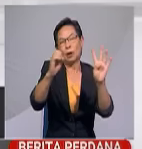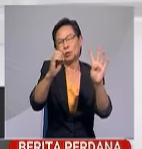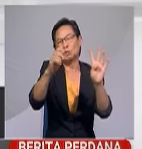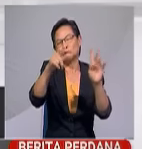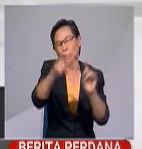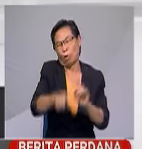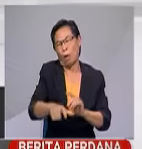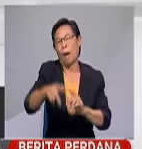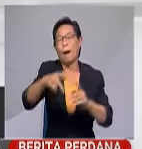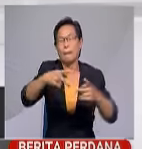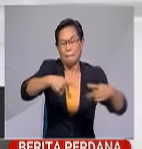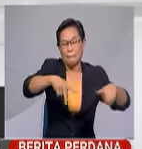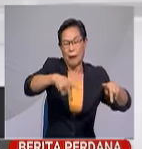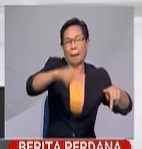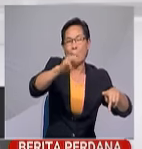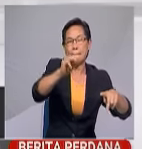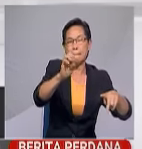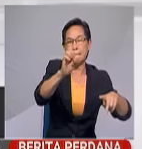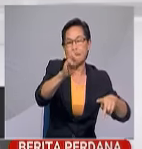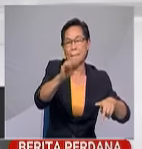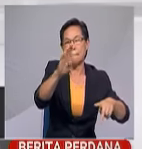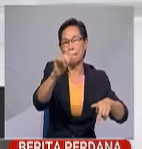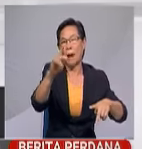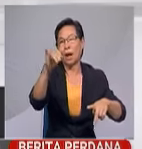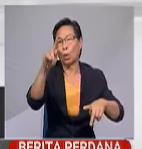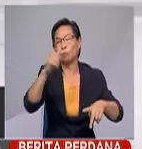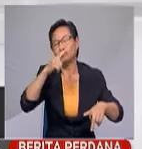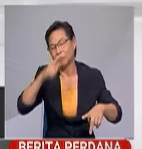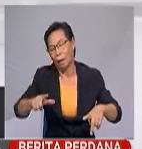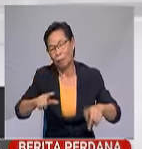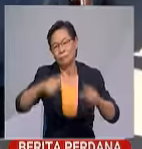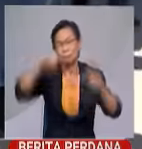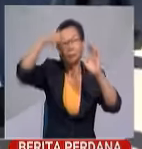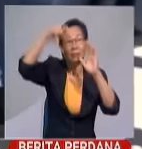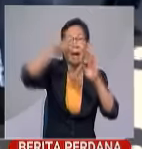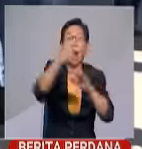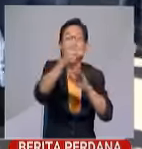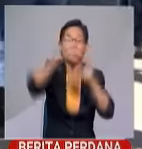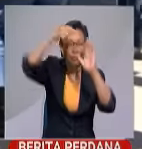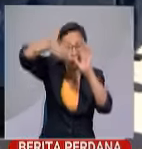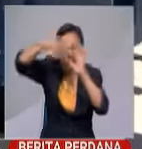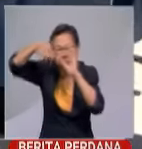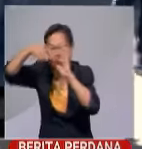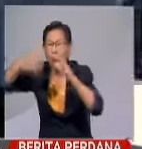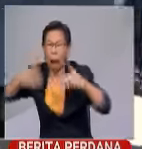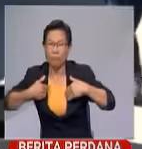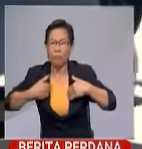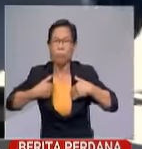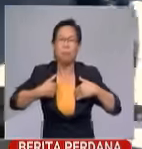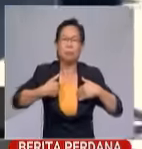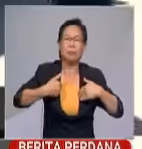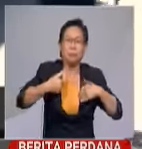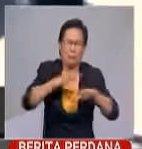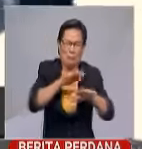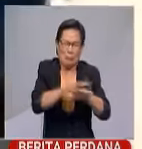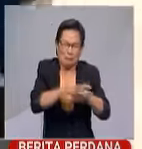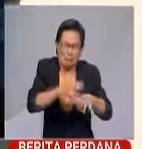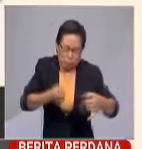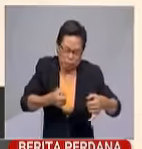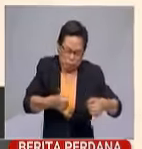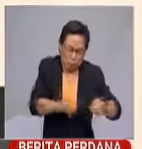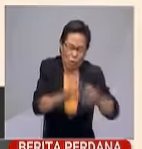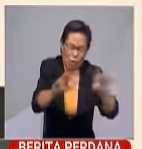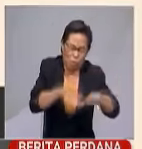orang di Pekan Membakut Lama. Tinjauan kru RTM bermula pukul 9 pagi mendapati berlaku kesesakan jalan raya